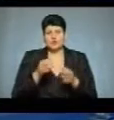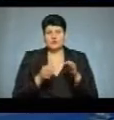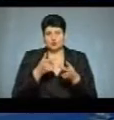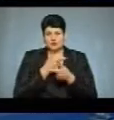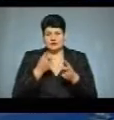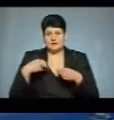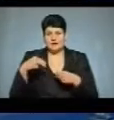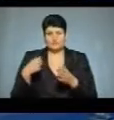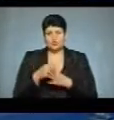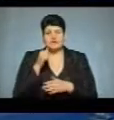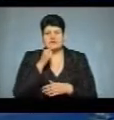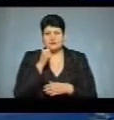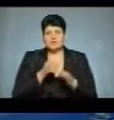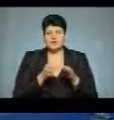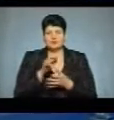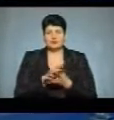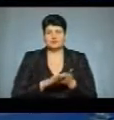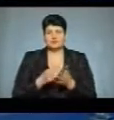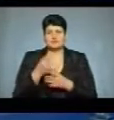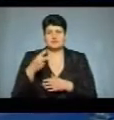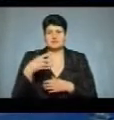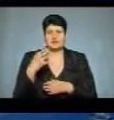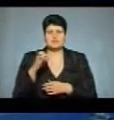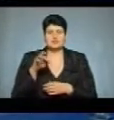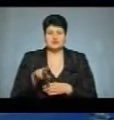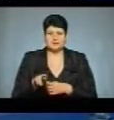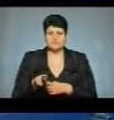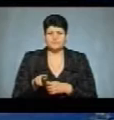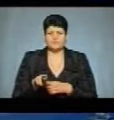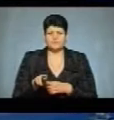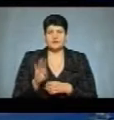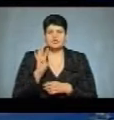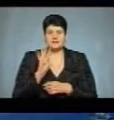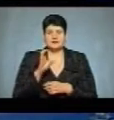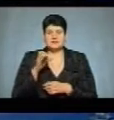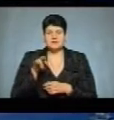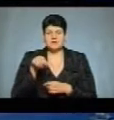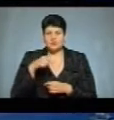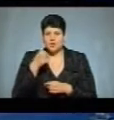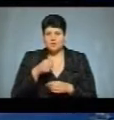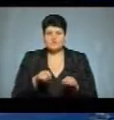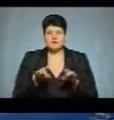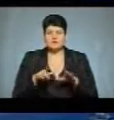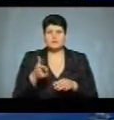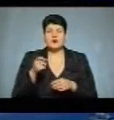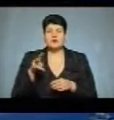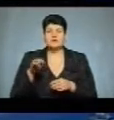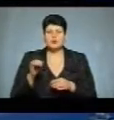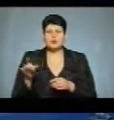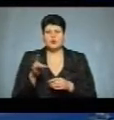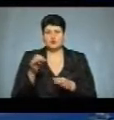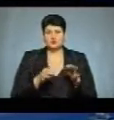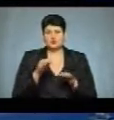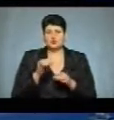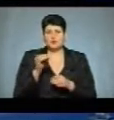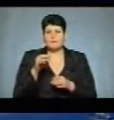Слухання продовжить 25 січня об 11:30. Зазначу, 4 січня цього року за рішенням Галицького районного суду Юрія